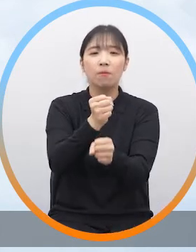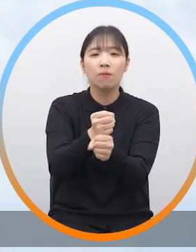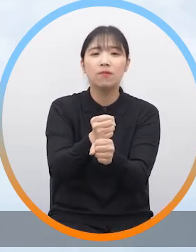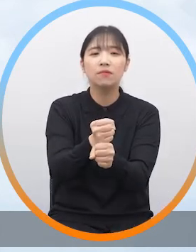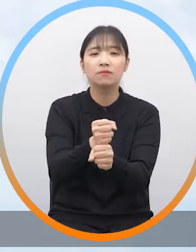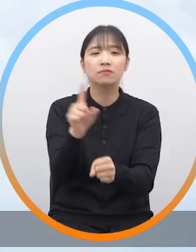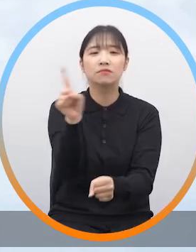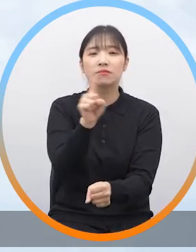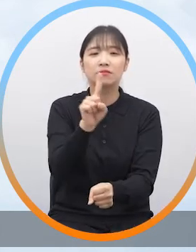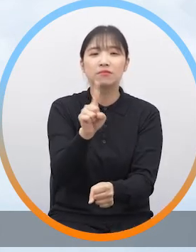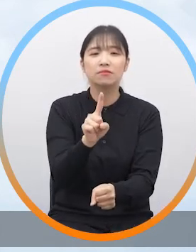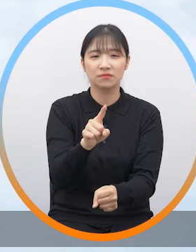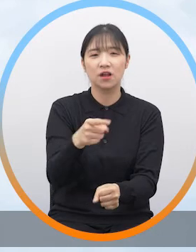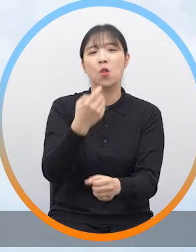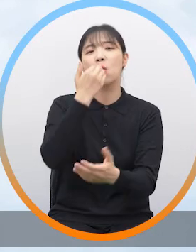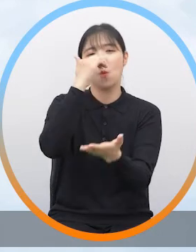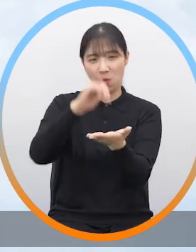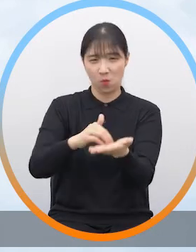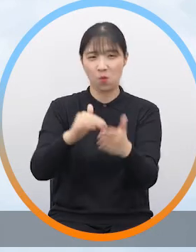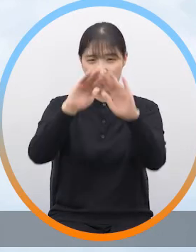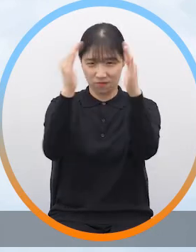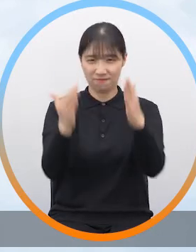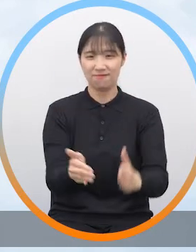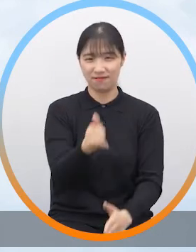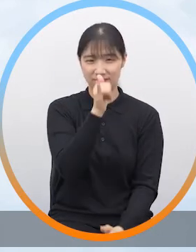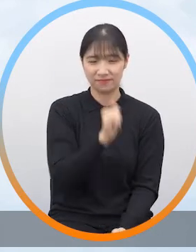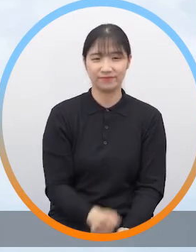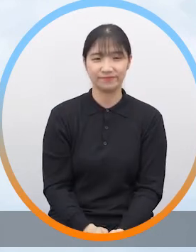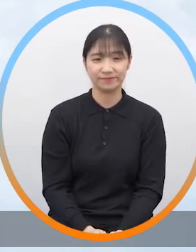하는 왕인 석상도 있습니다.